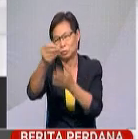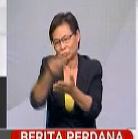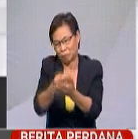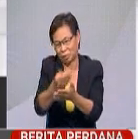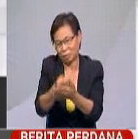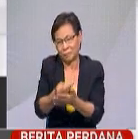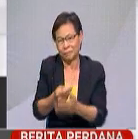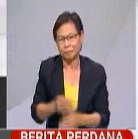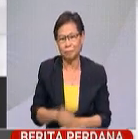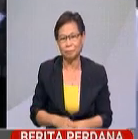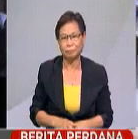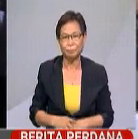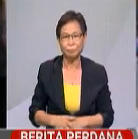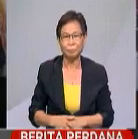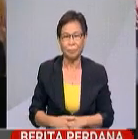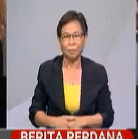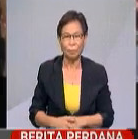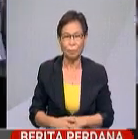RM16.5 juta.